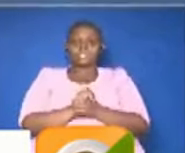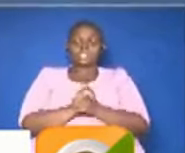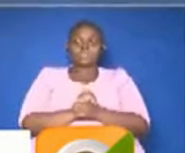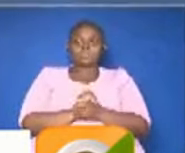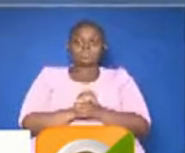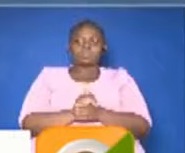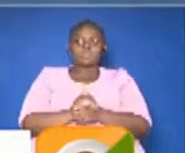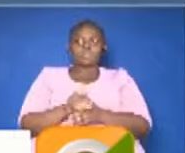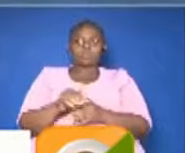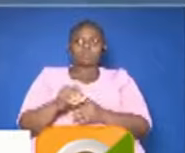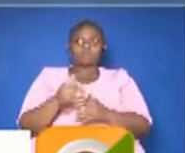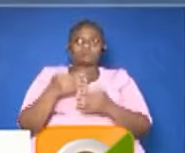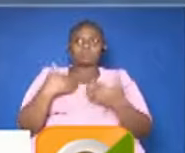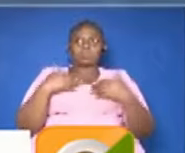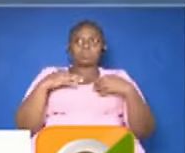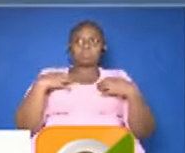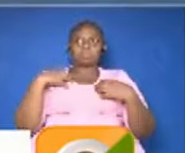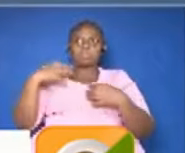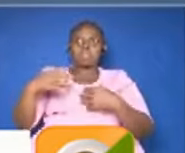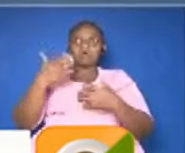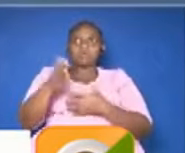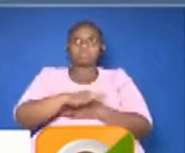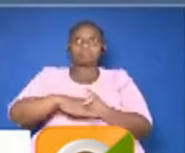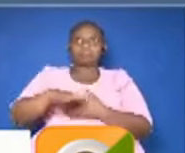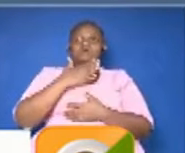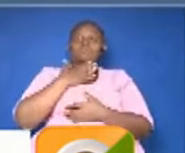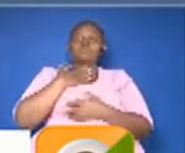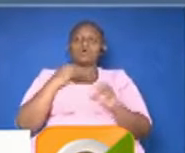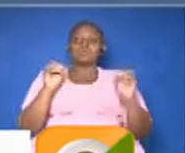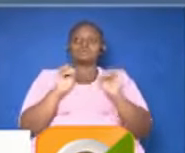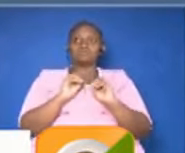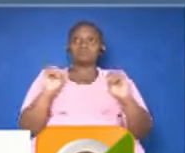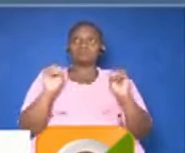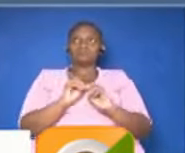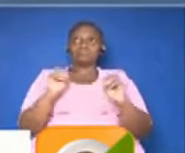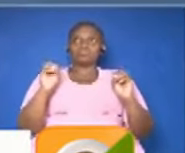Mali hapa sikutaka